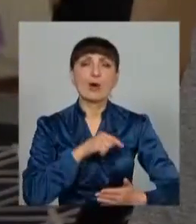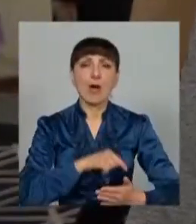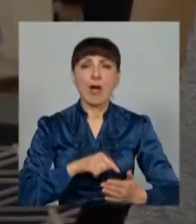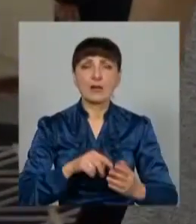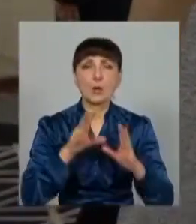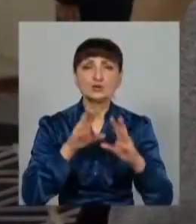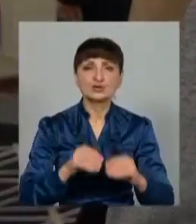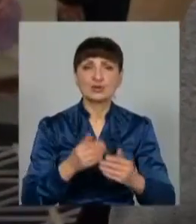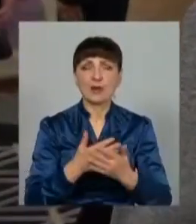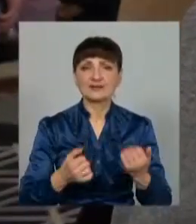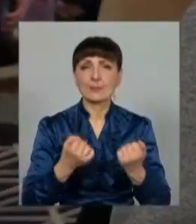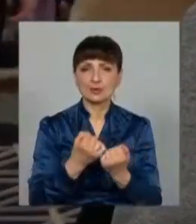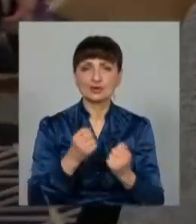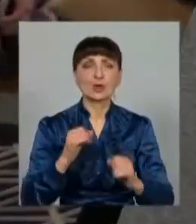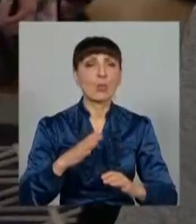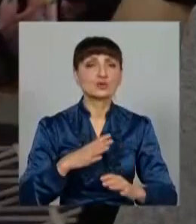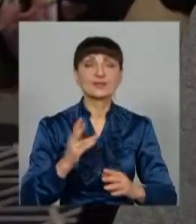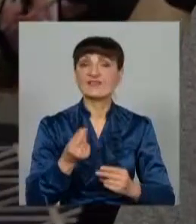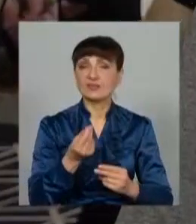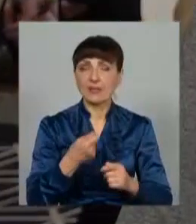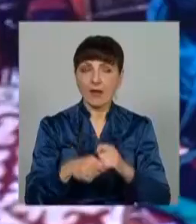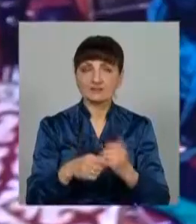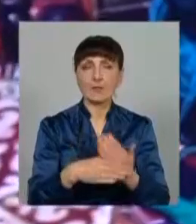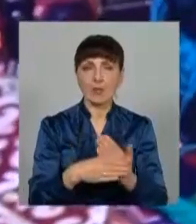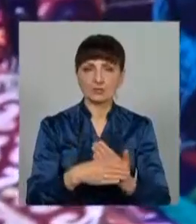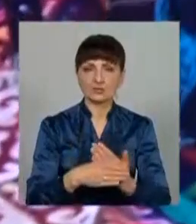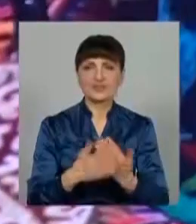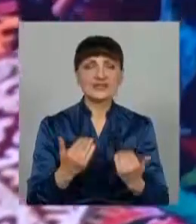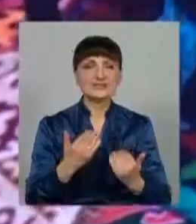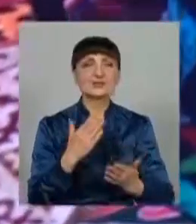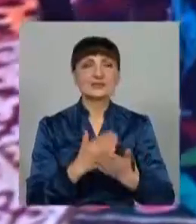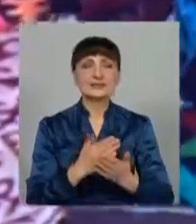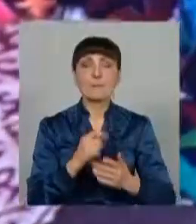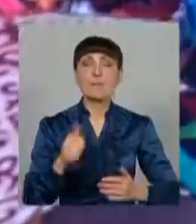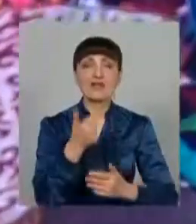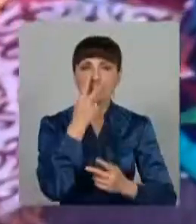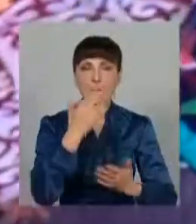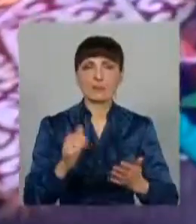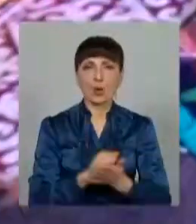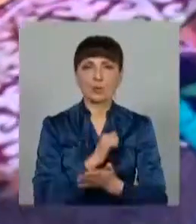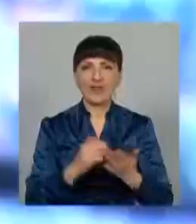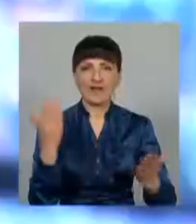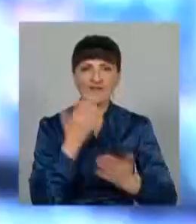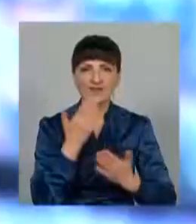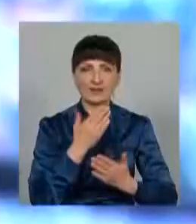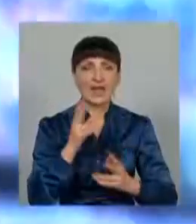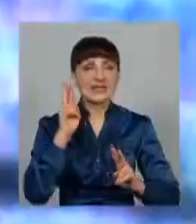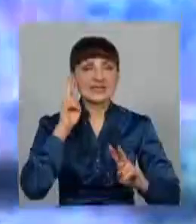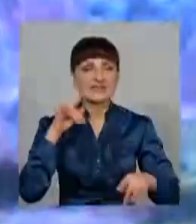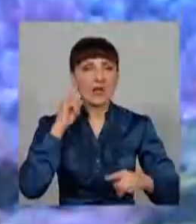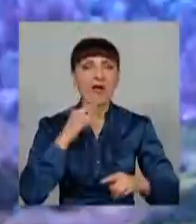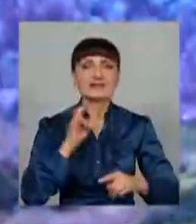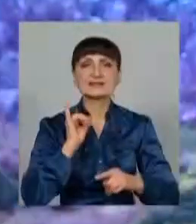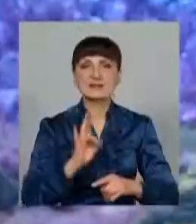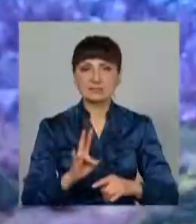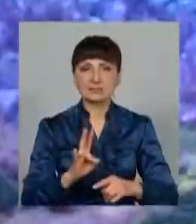поддержки. Возможно, где-то и финансовой поддержки. Сегодня же состоялся премьерный показ документального фильма «Неизведанный